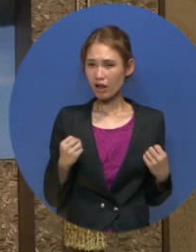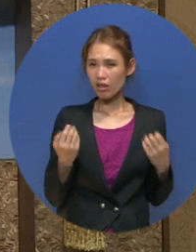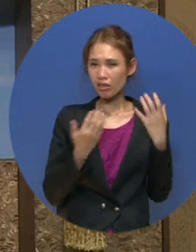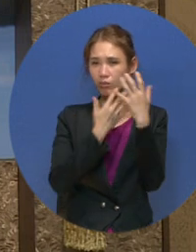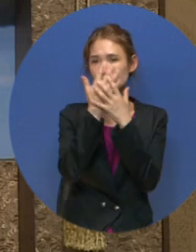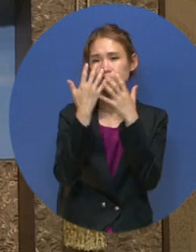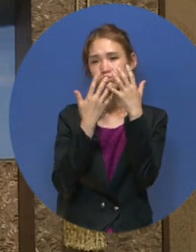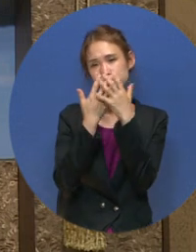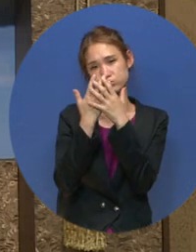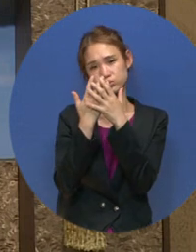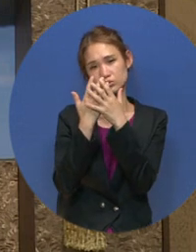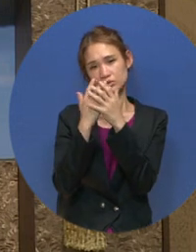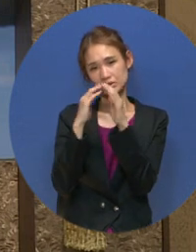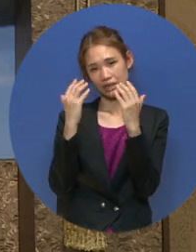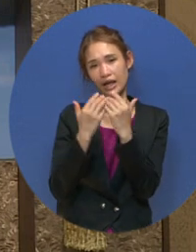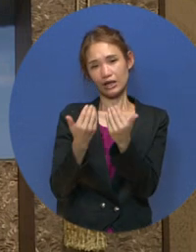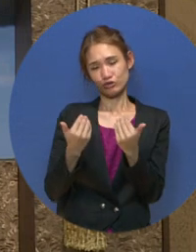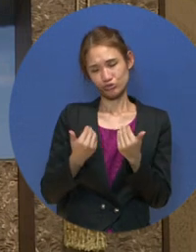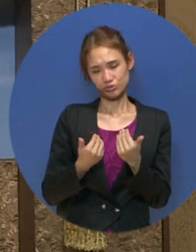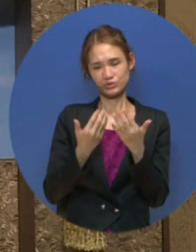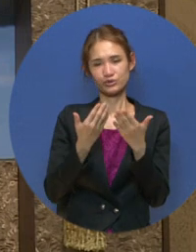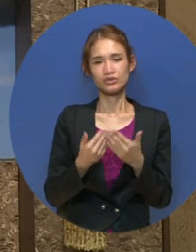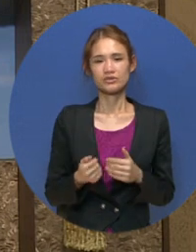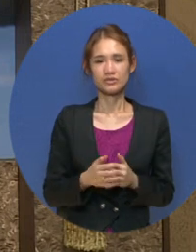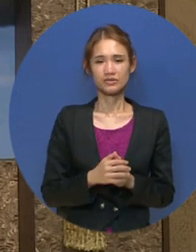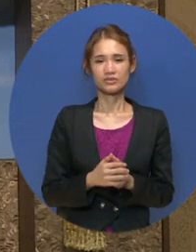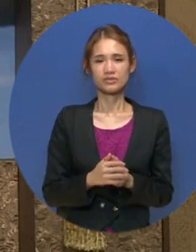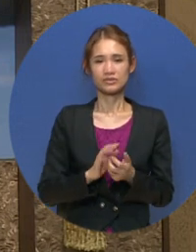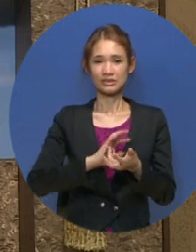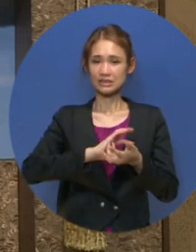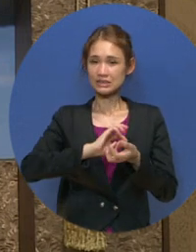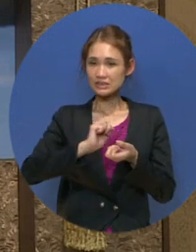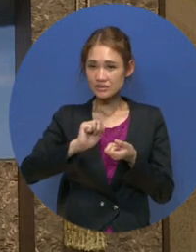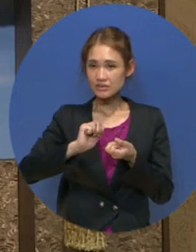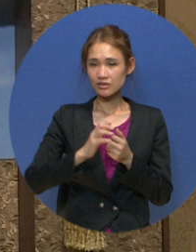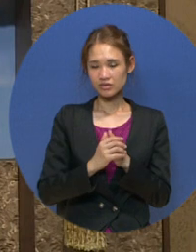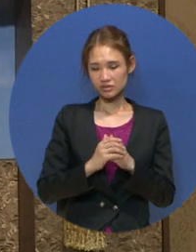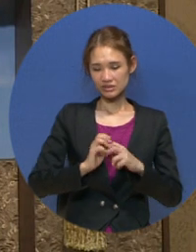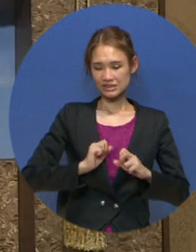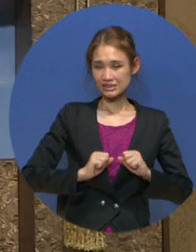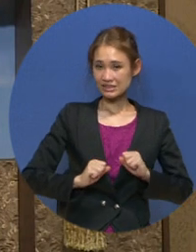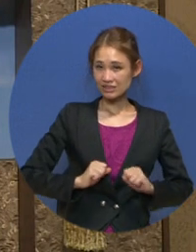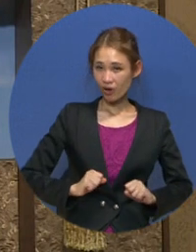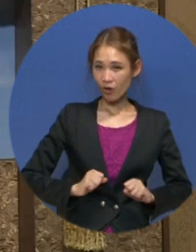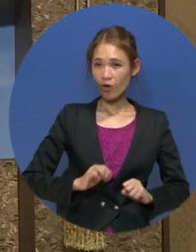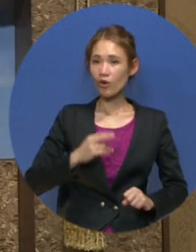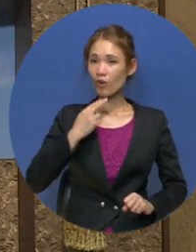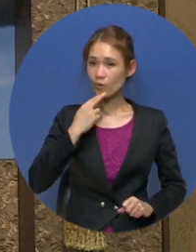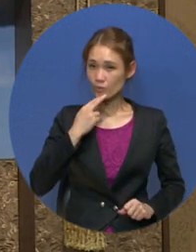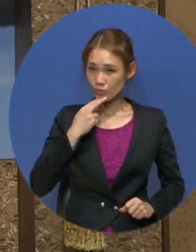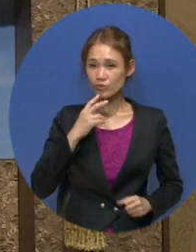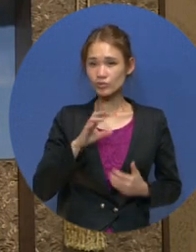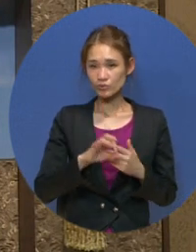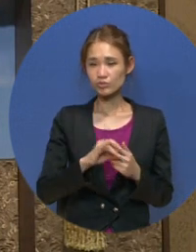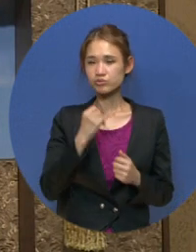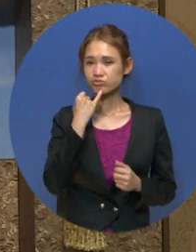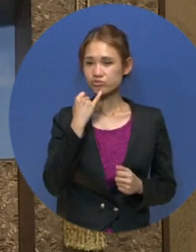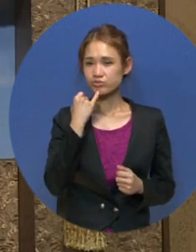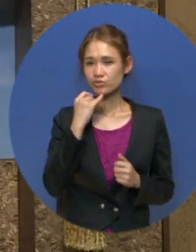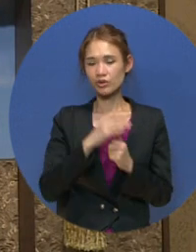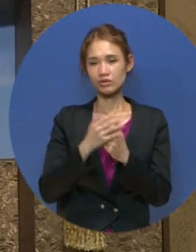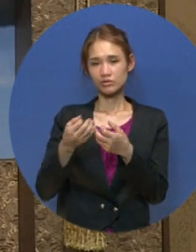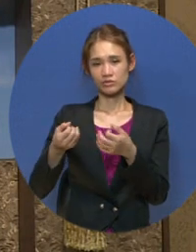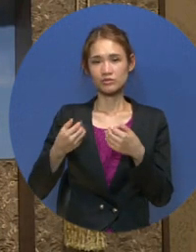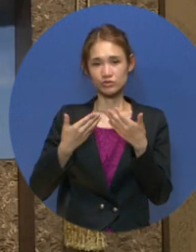네. 다 주시면 됩니다. 아. 네. 뜯어졌거나 예. 찢어지지 않은 이상은 저희에게 주시면